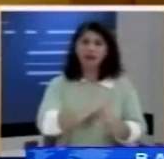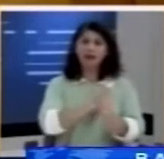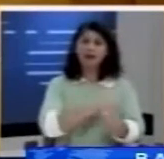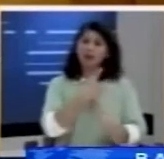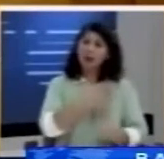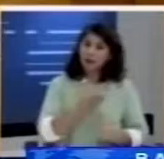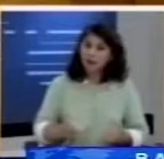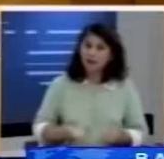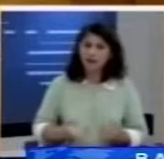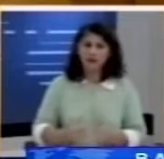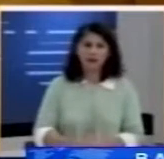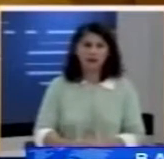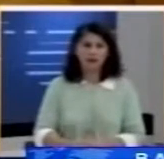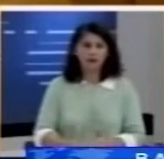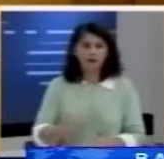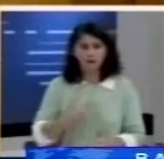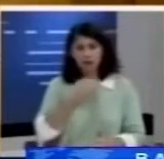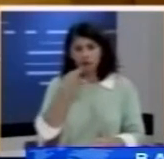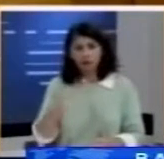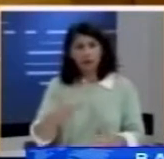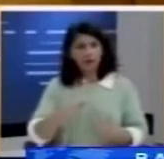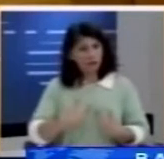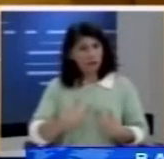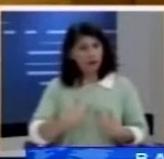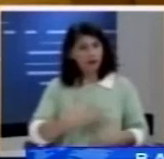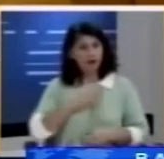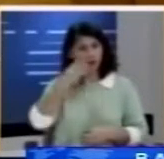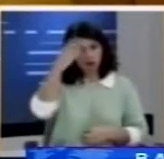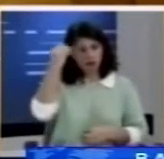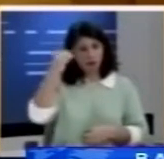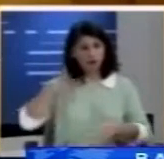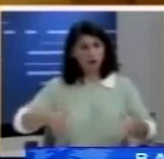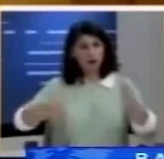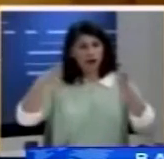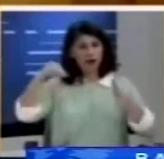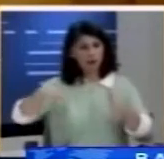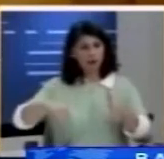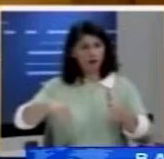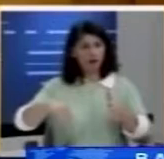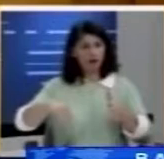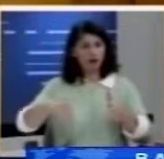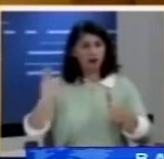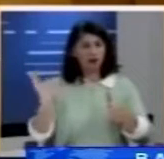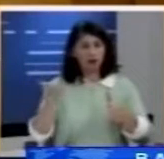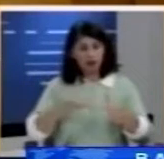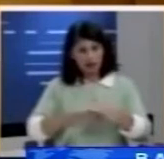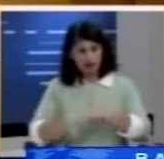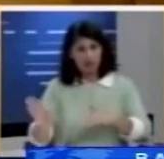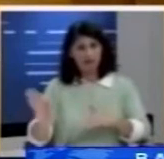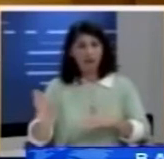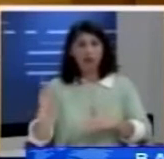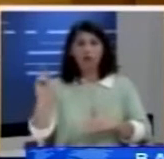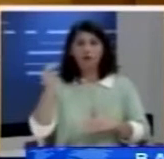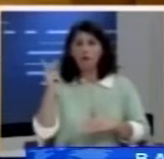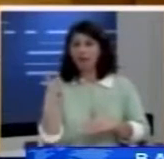της. Και μου είχε πει εμένα ο κύριος Τσίπρας κατηδίανης του Μαξίμου, όταν έφυγε ο βουλευτής